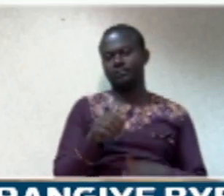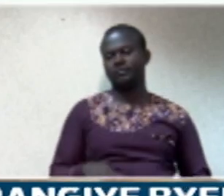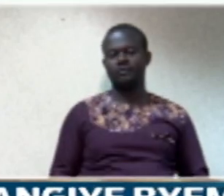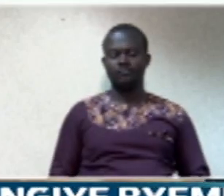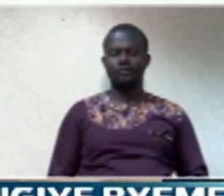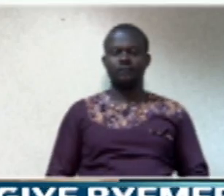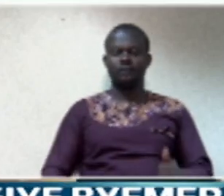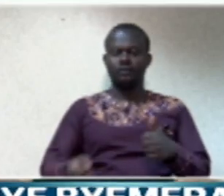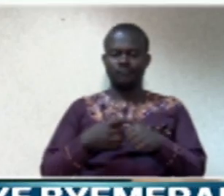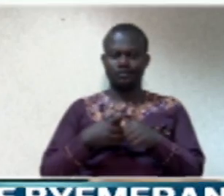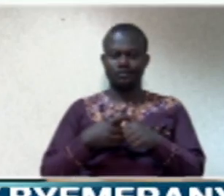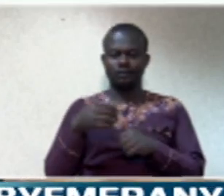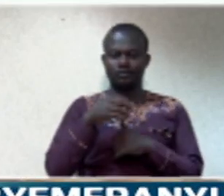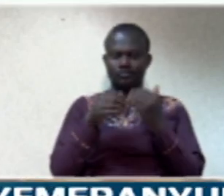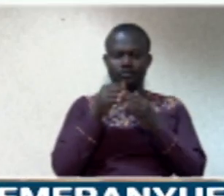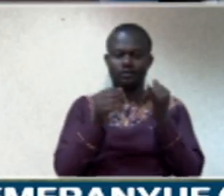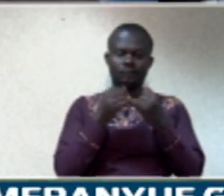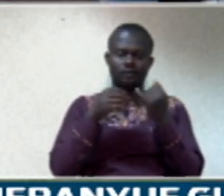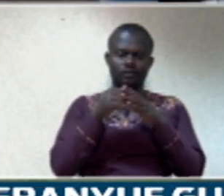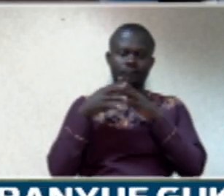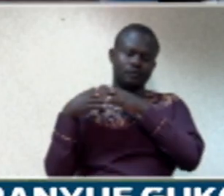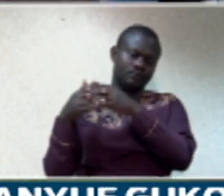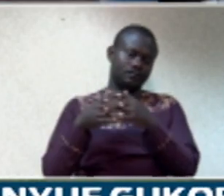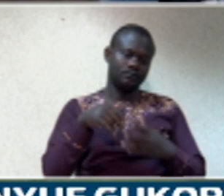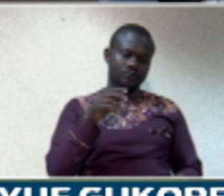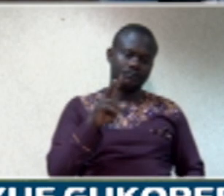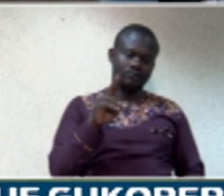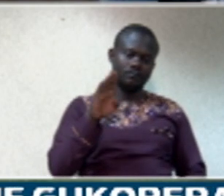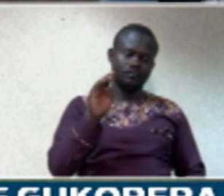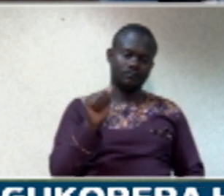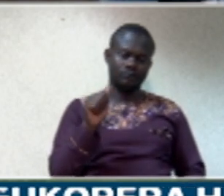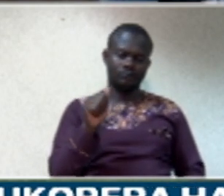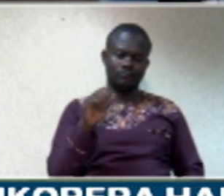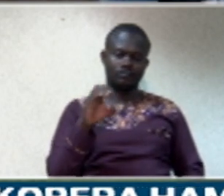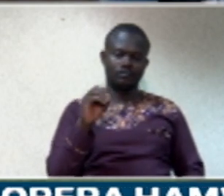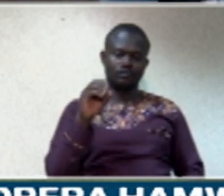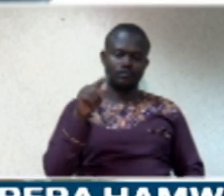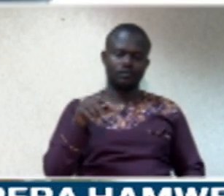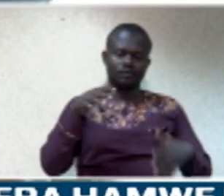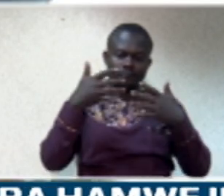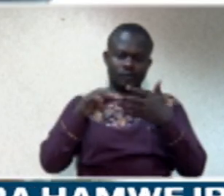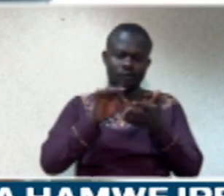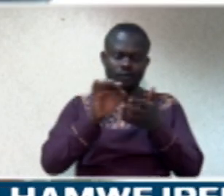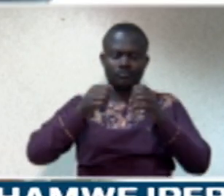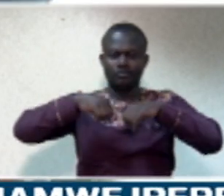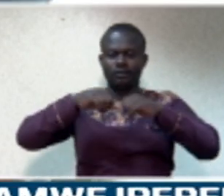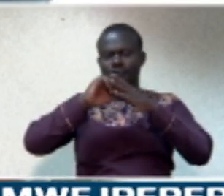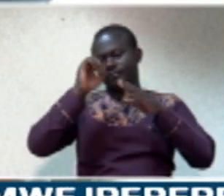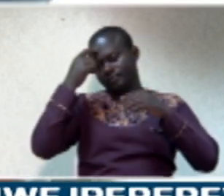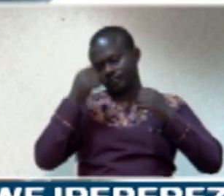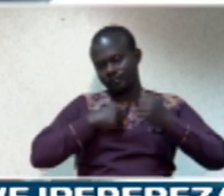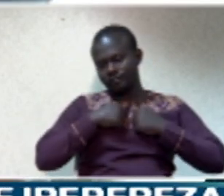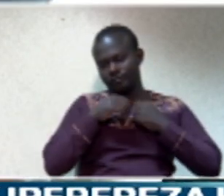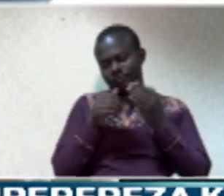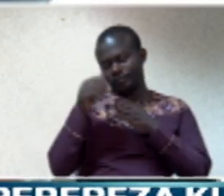Ku ikubitiro kompanyi mpuzamahanga yo muri Amerika Vuba Corp cyangwa Vuba Corporation ikaba yaramaze gusinyana na guverinoma y'u Rwanda